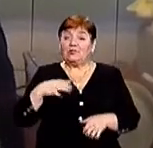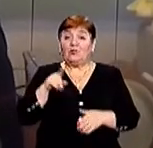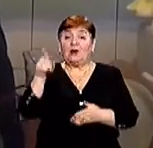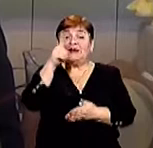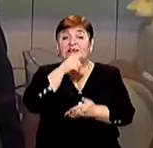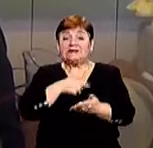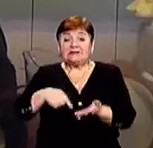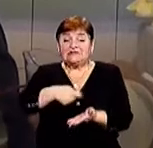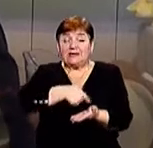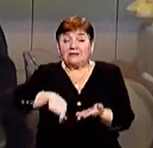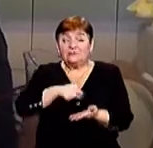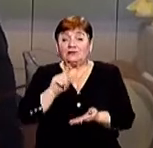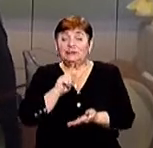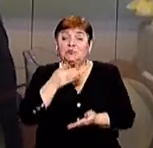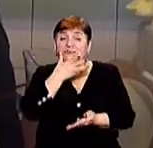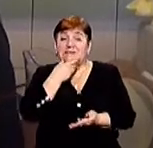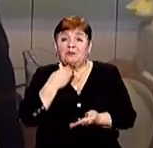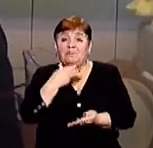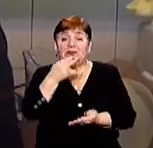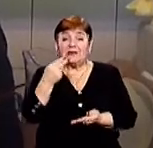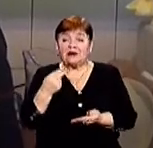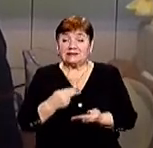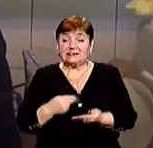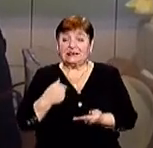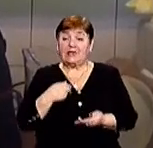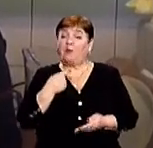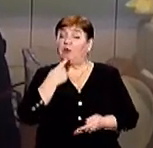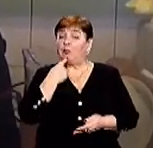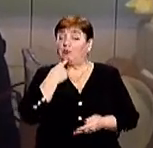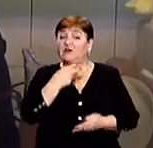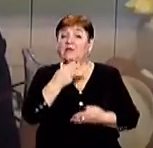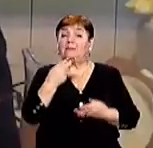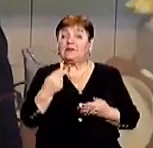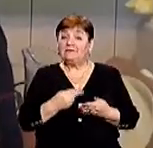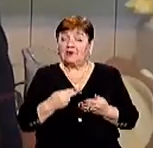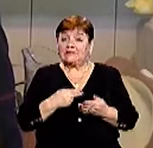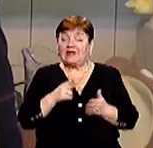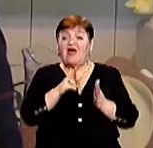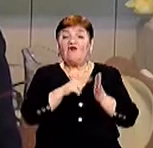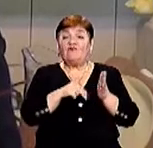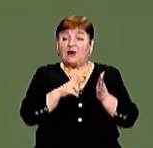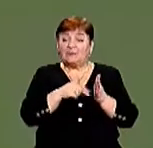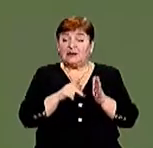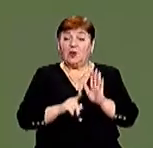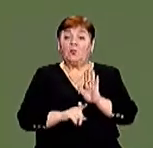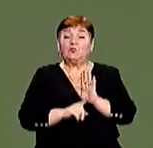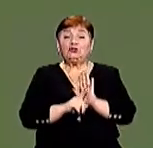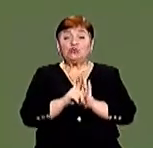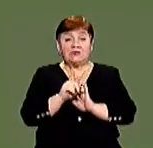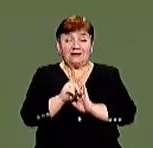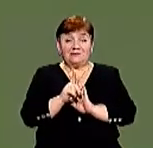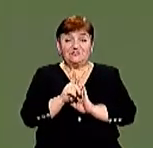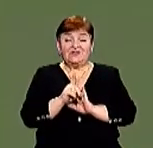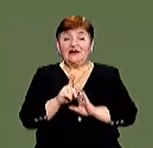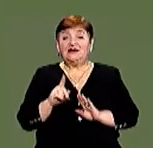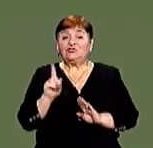ще будучи, коли я працювала на телебаченні, і я попробувала малювати олійними фарбами. Почала з маків, сатин,